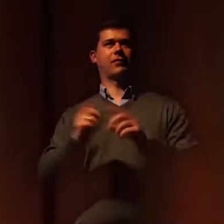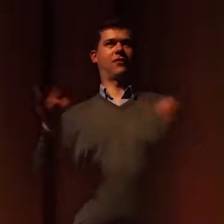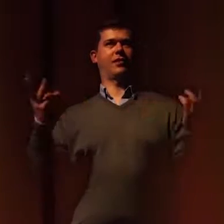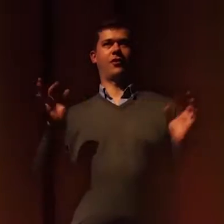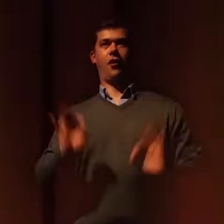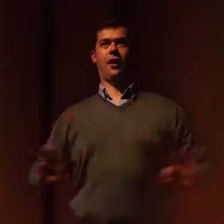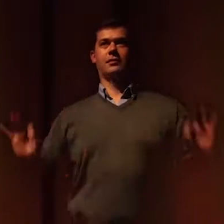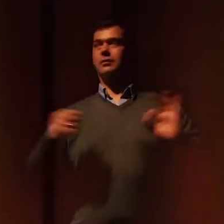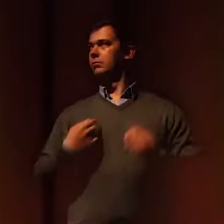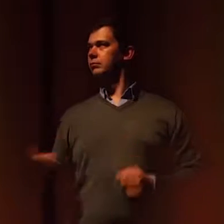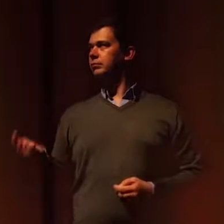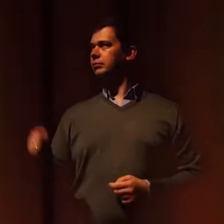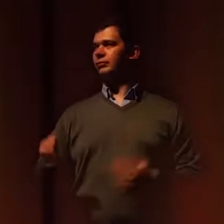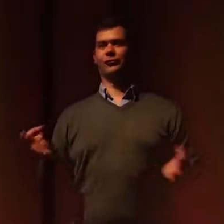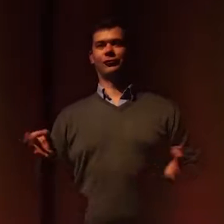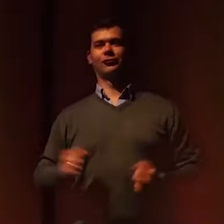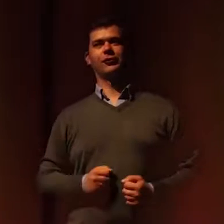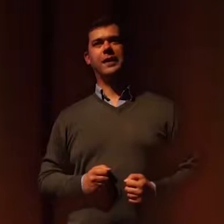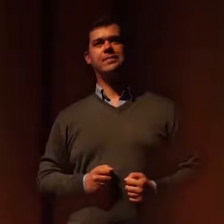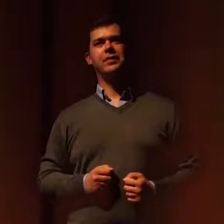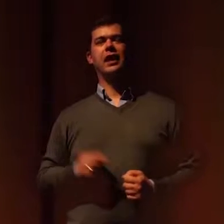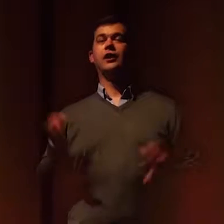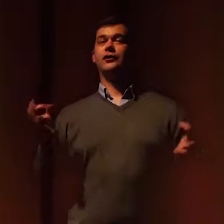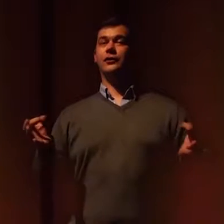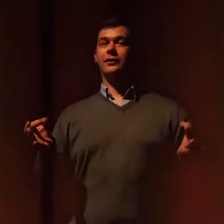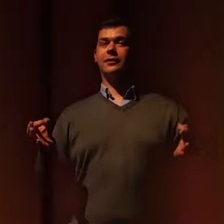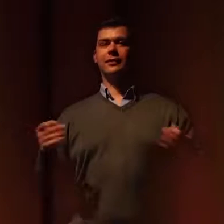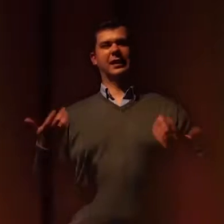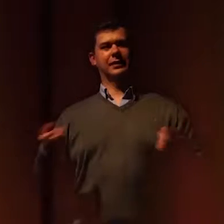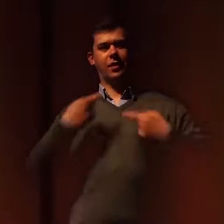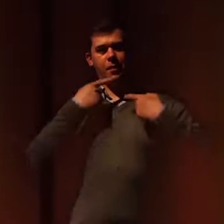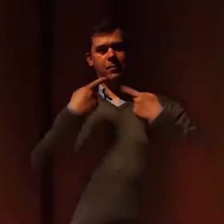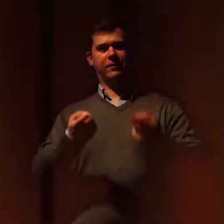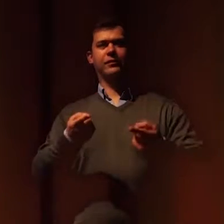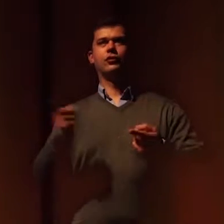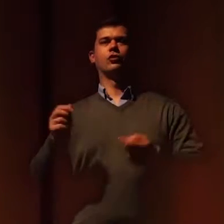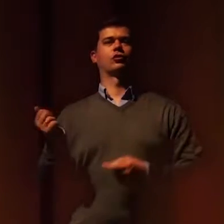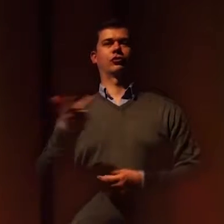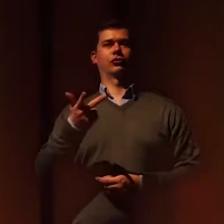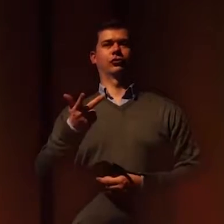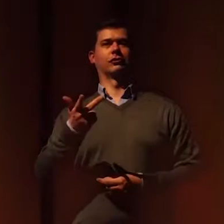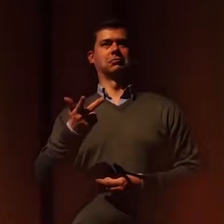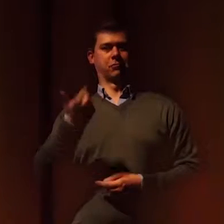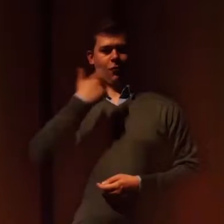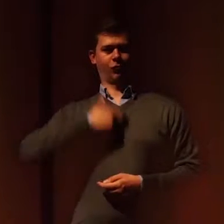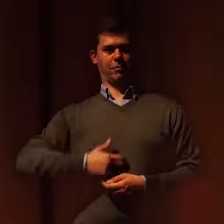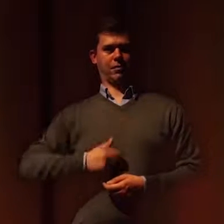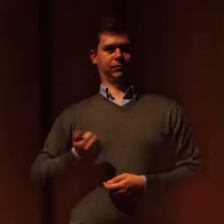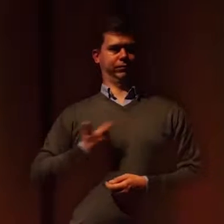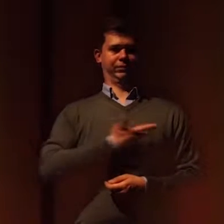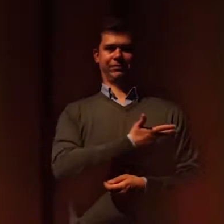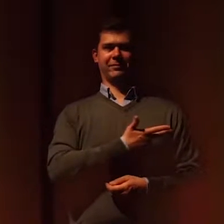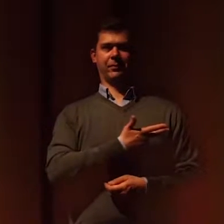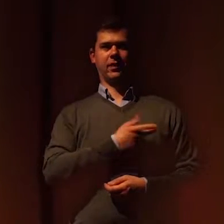mogę być tutaj z państwem dzisiaj Dzisiaj będę mówiła w trzech rolach